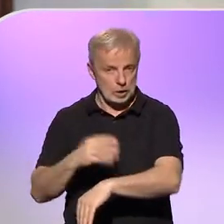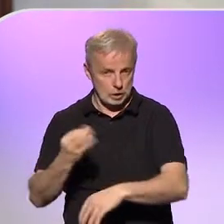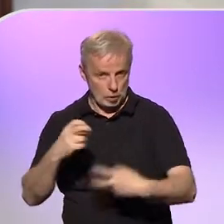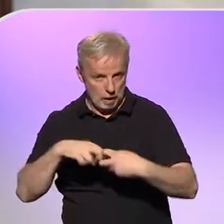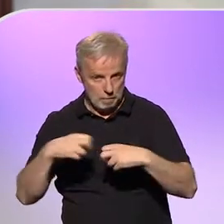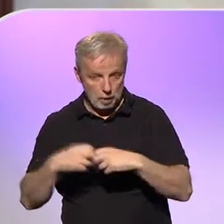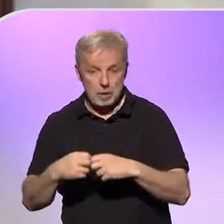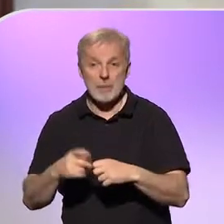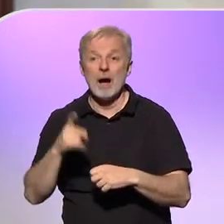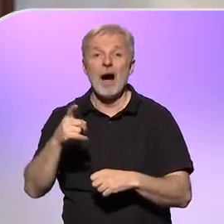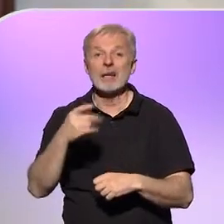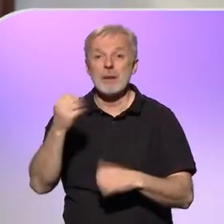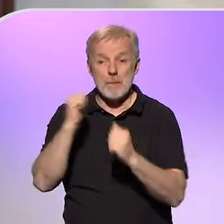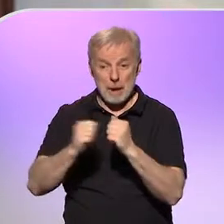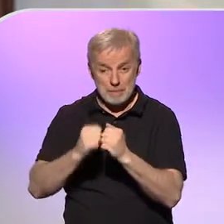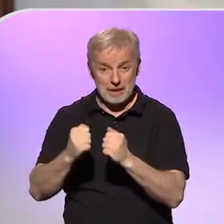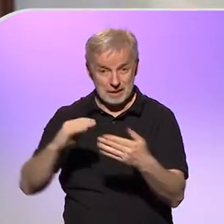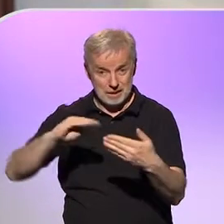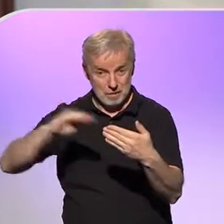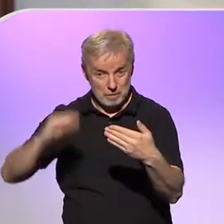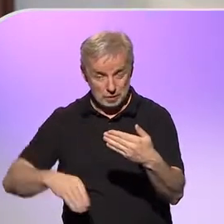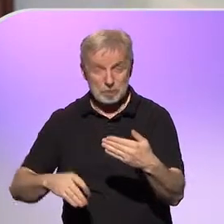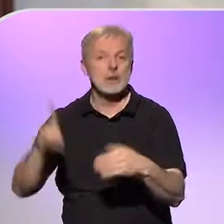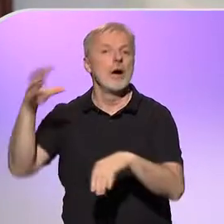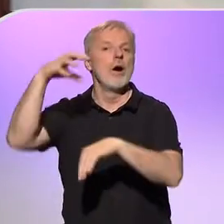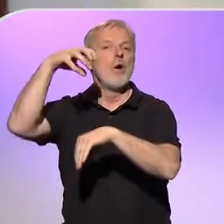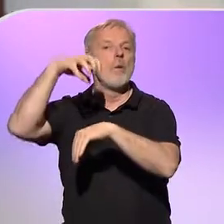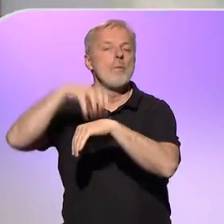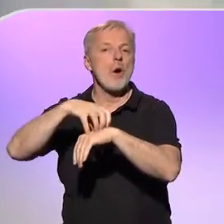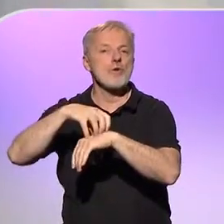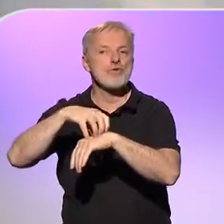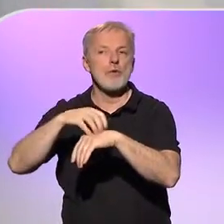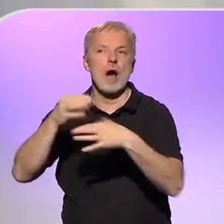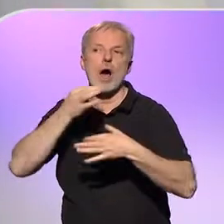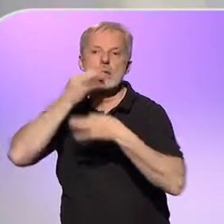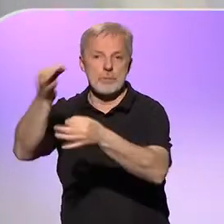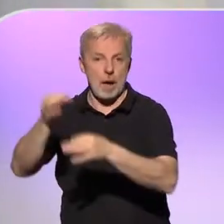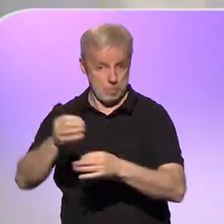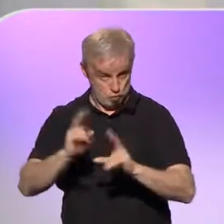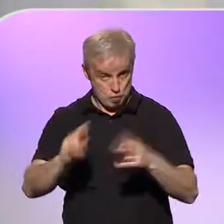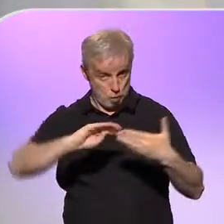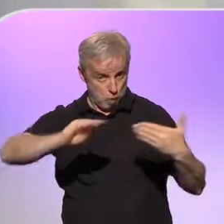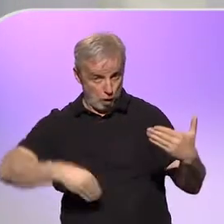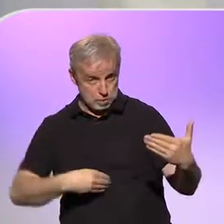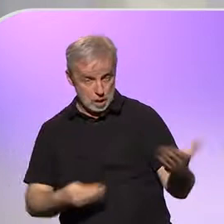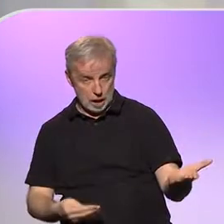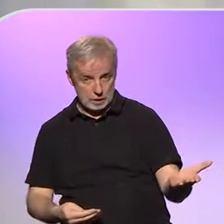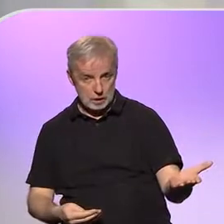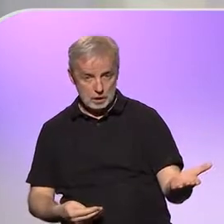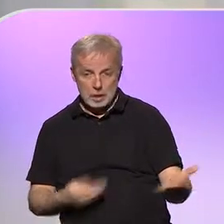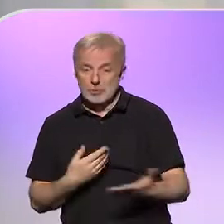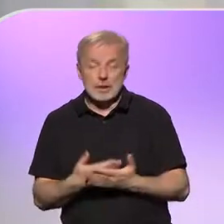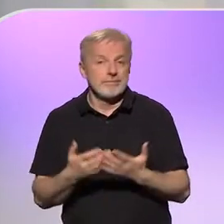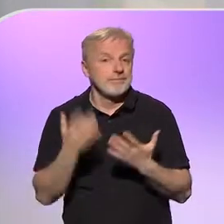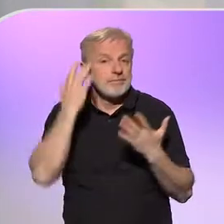něco podepsat, tak vám pojišťovna může pomoct vlastně zjistit, jestli to můžete podepsat, abyste se nezavázali k něčemu,